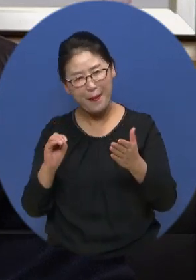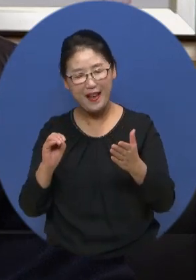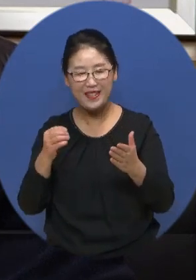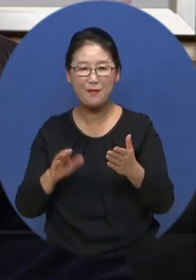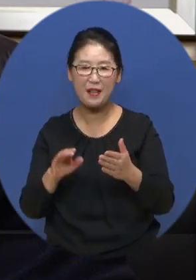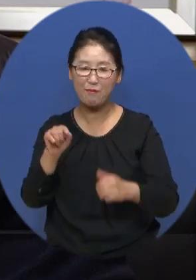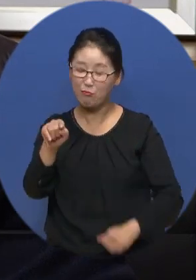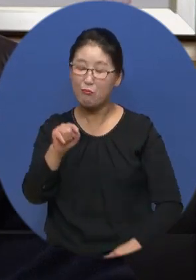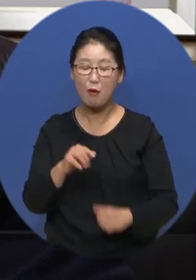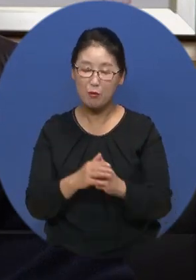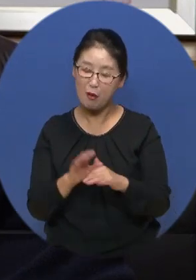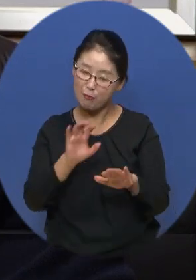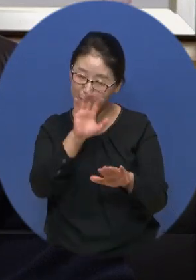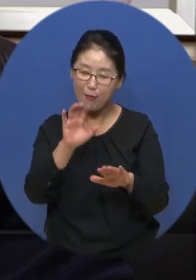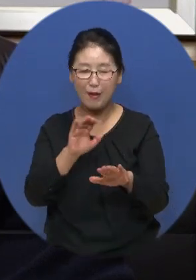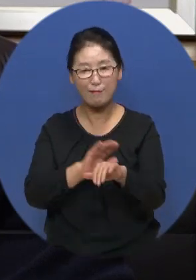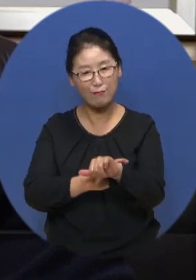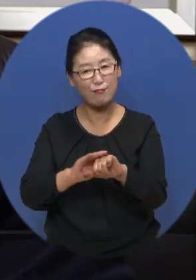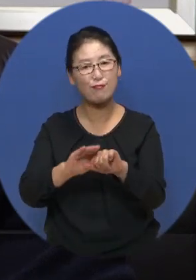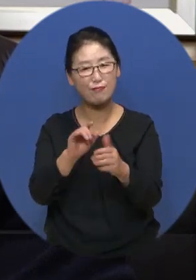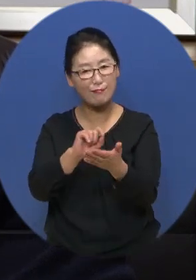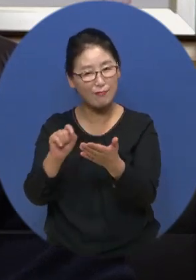잘 쓰거든요. 그래서